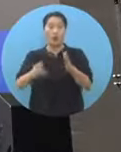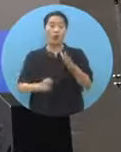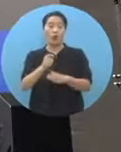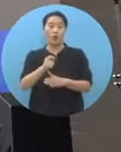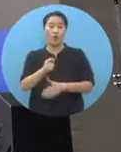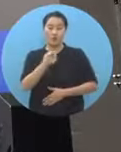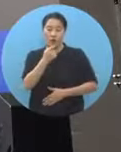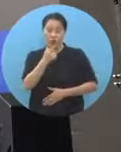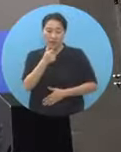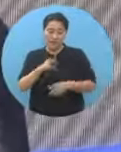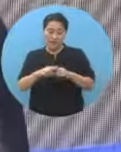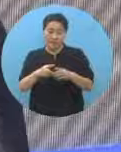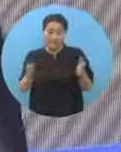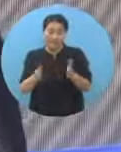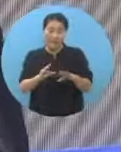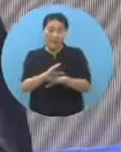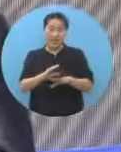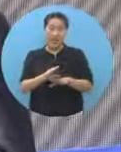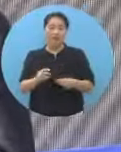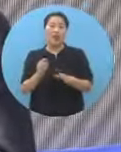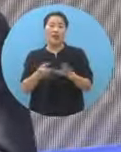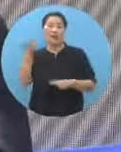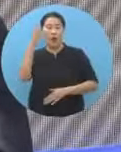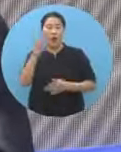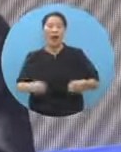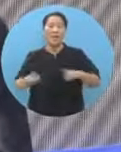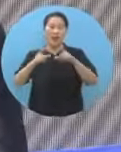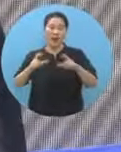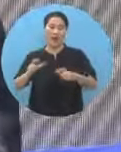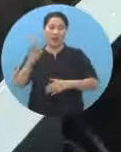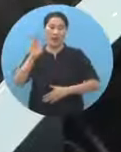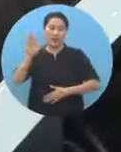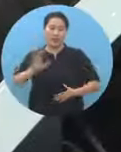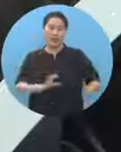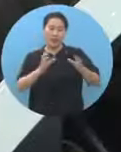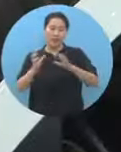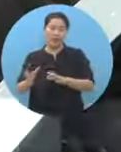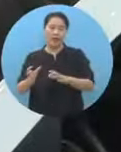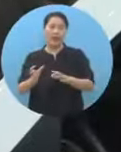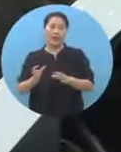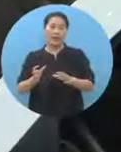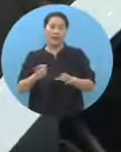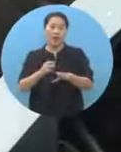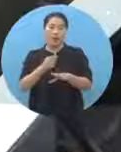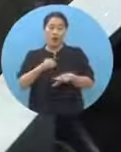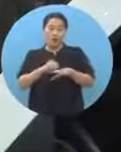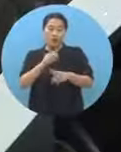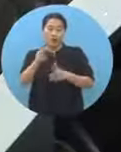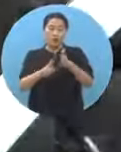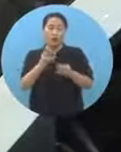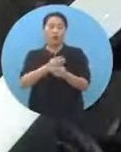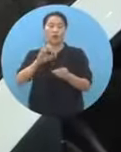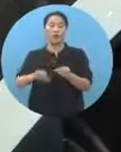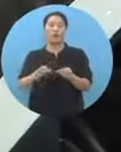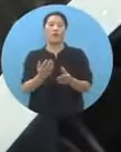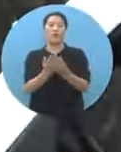이모빌리티 연관기관이 모여있는 영광을 중심으로 세계적으로 급성장하는 미래형 운송기기 산업의 중심지로 도약한다는 것이